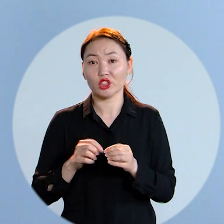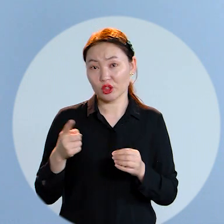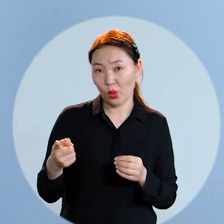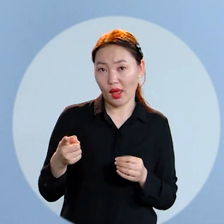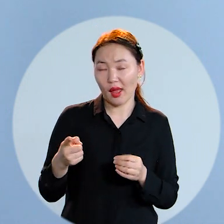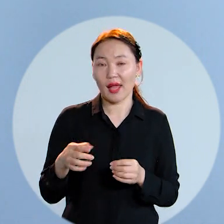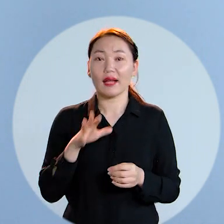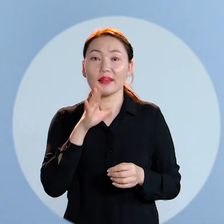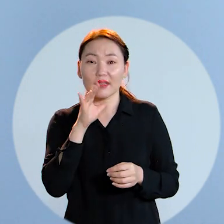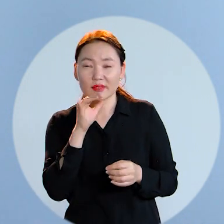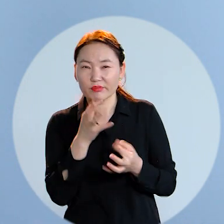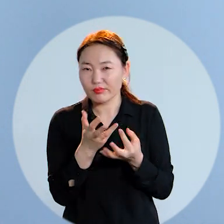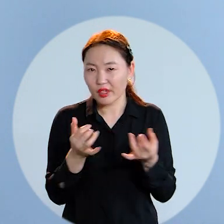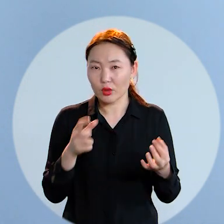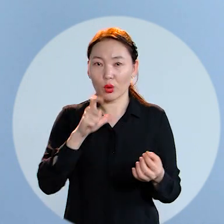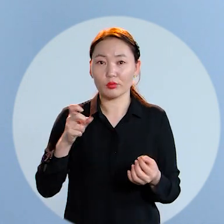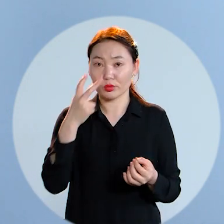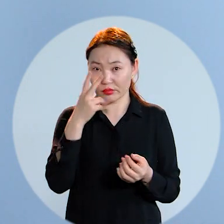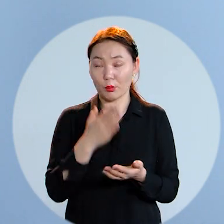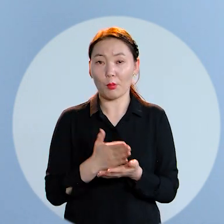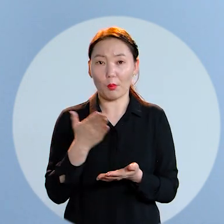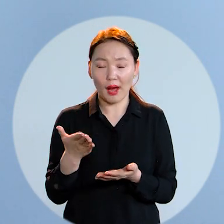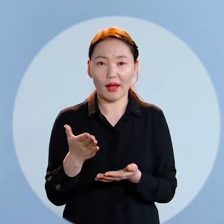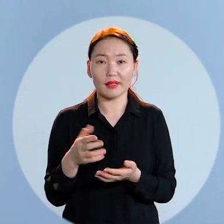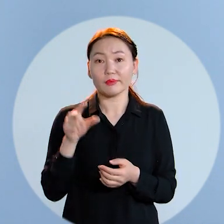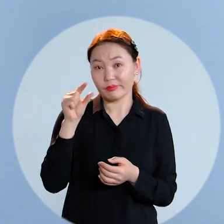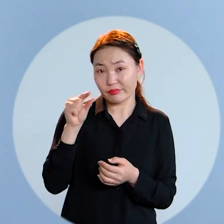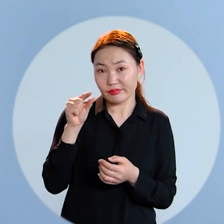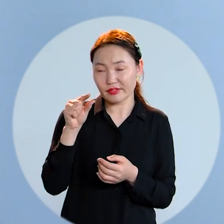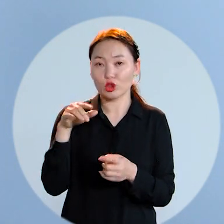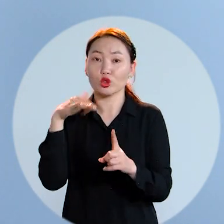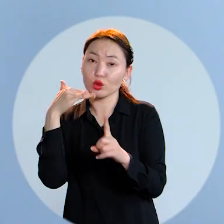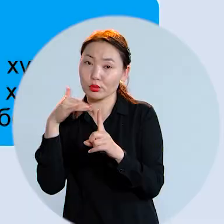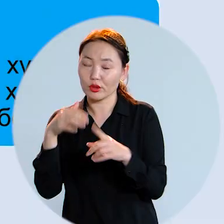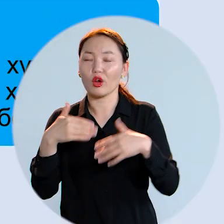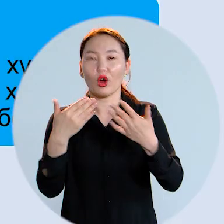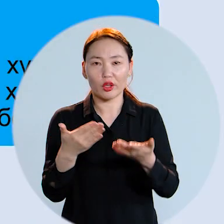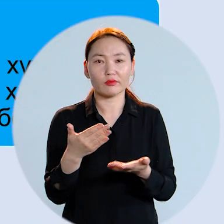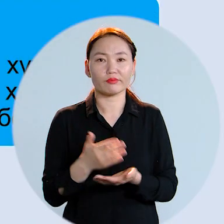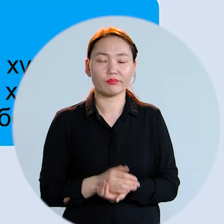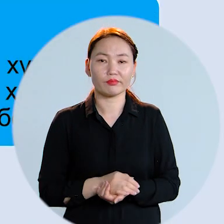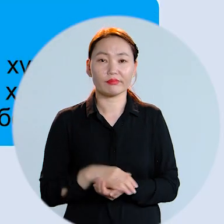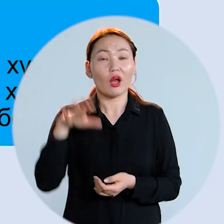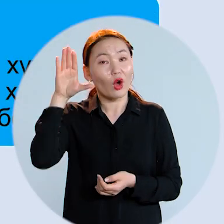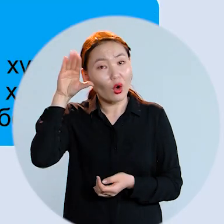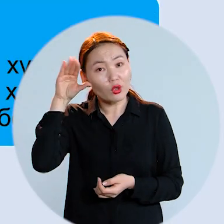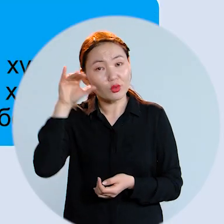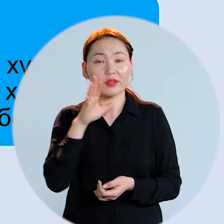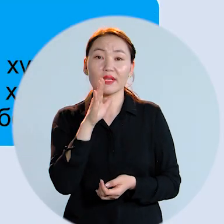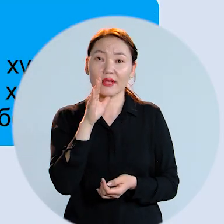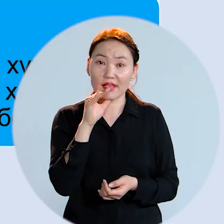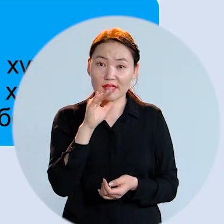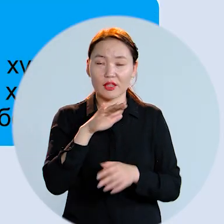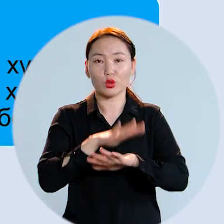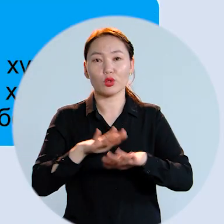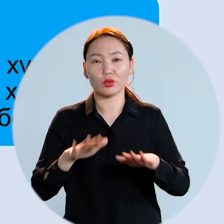хүмүүс үзэж байгаа учраас би бас тэдэндээ тохируулсан бяцхан зөвлөгөө өгье. Өсвөр насны хандаа хэлэхэд одоо үргэл нөхрөлөө бас иргэн хараарай